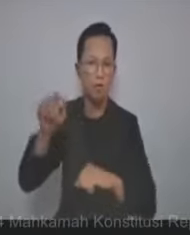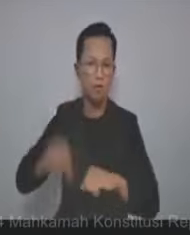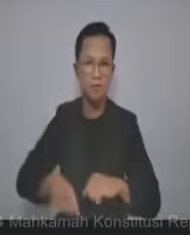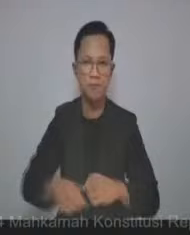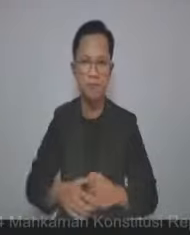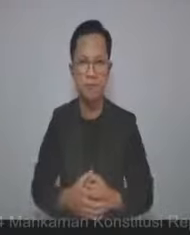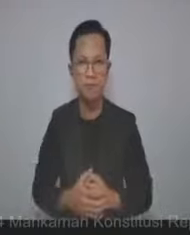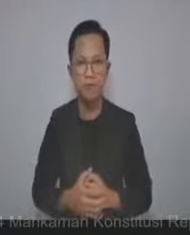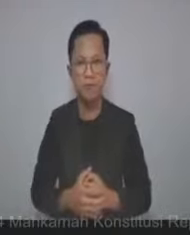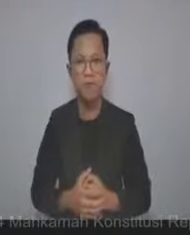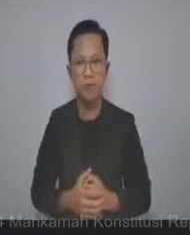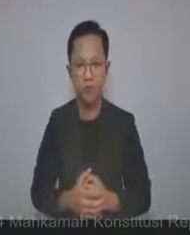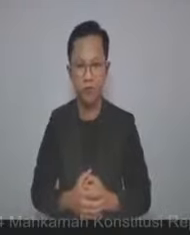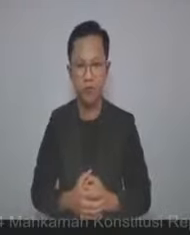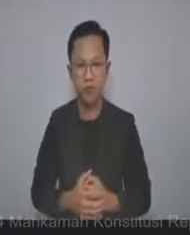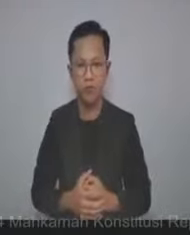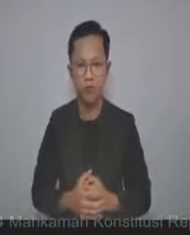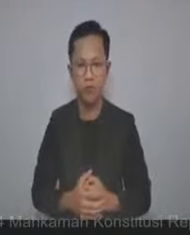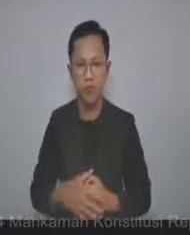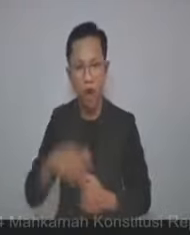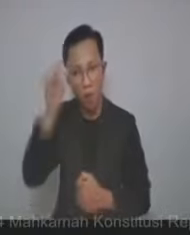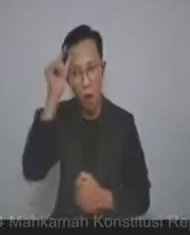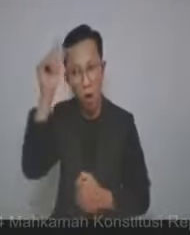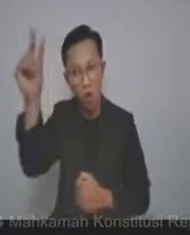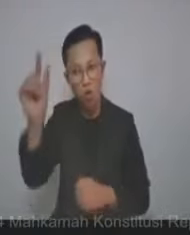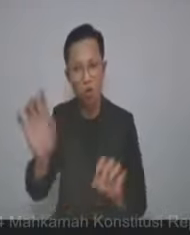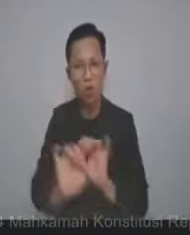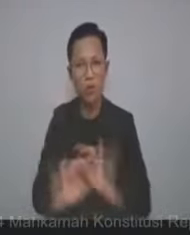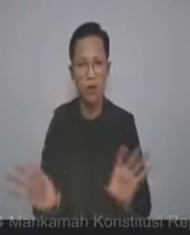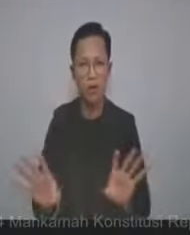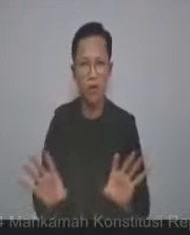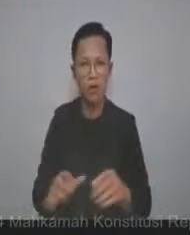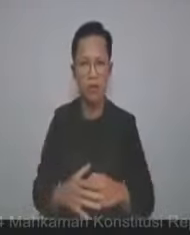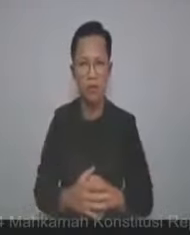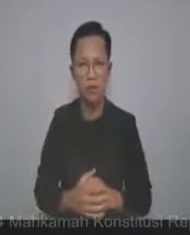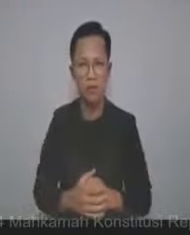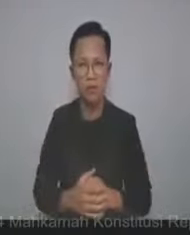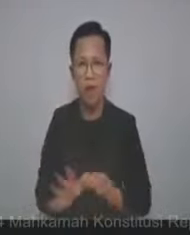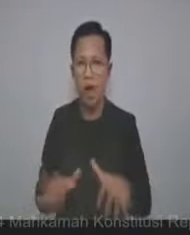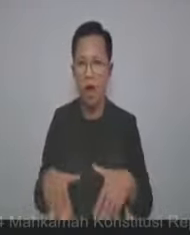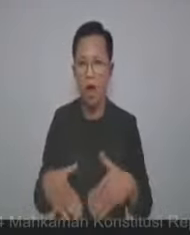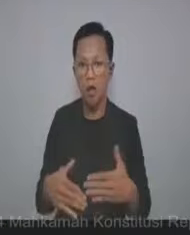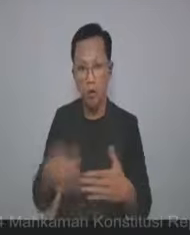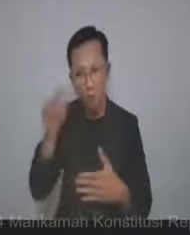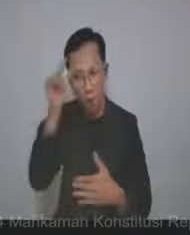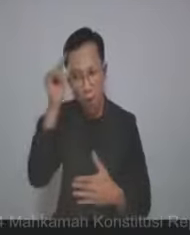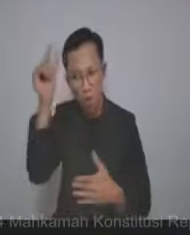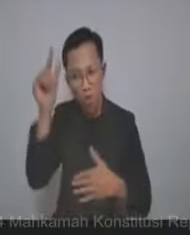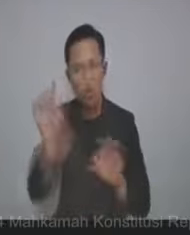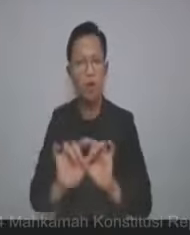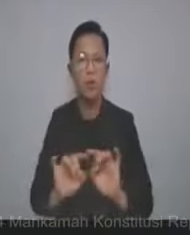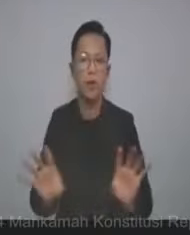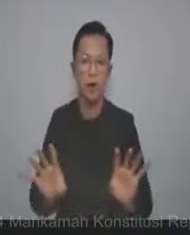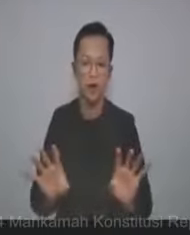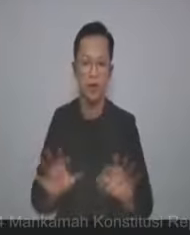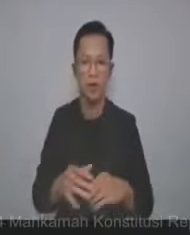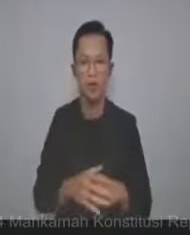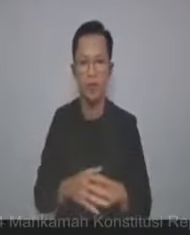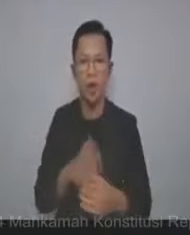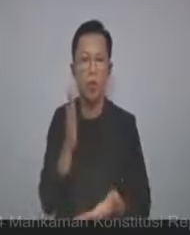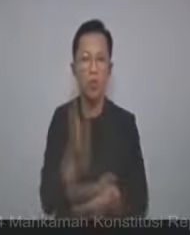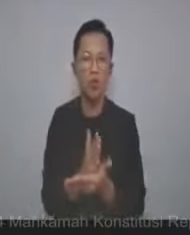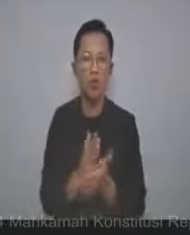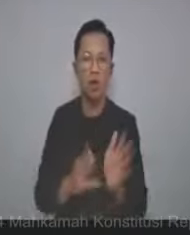seluruhnya pendapat berbeda atau theenting opinion terhadap putusan Mahkamah